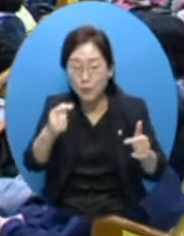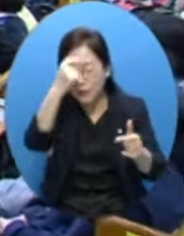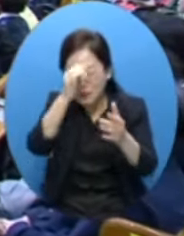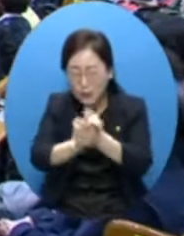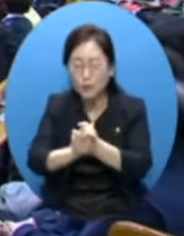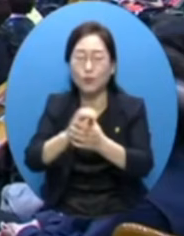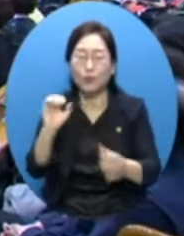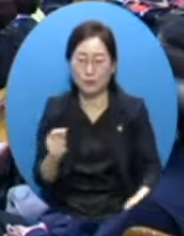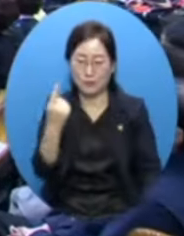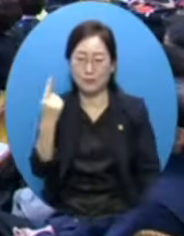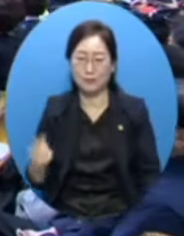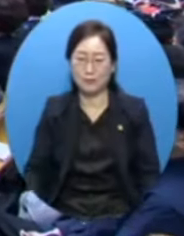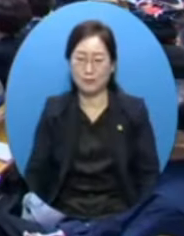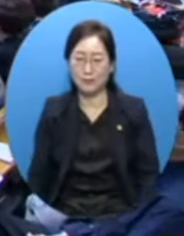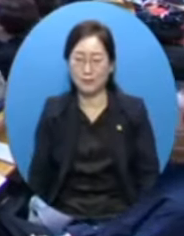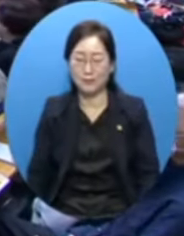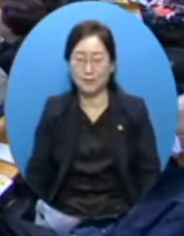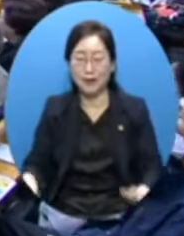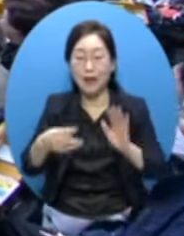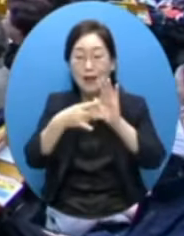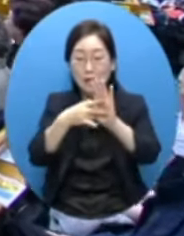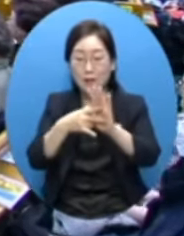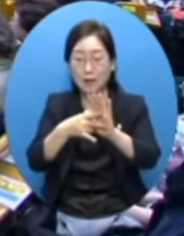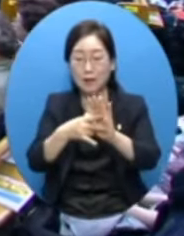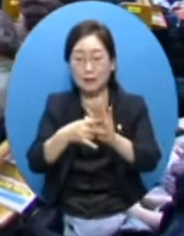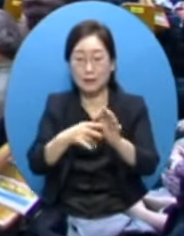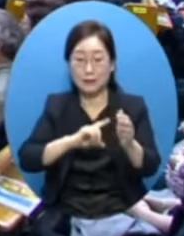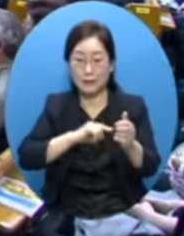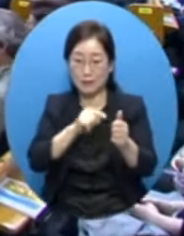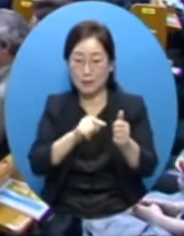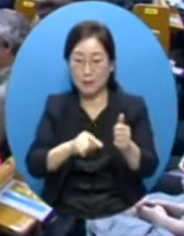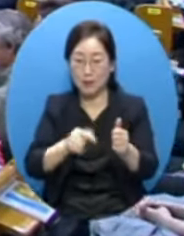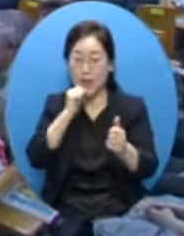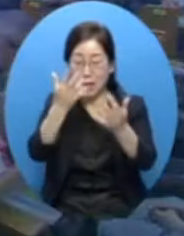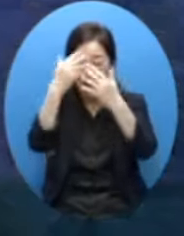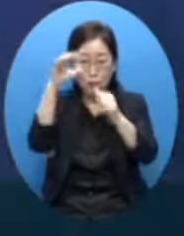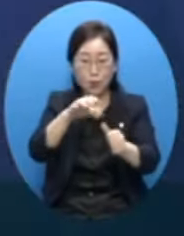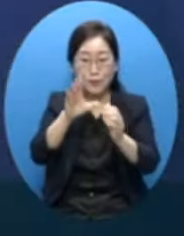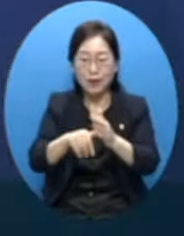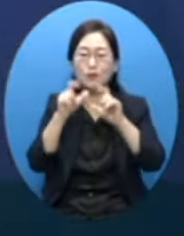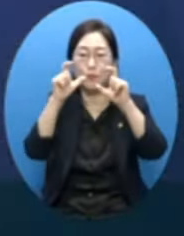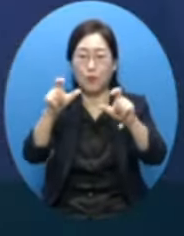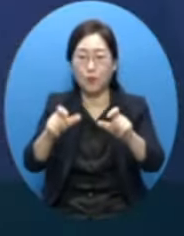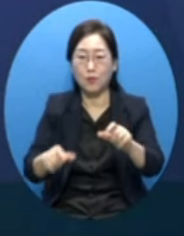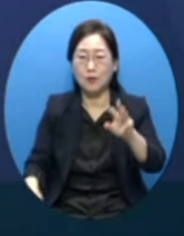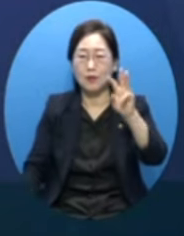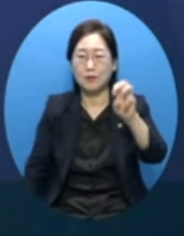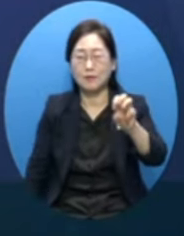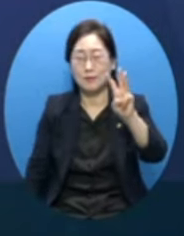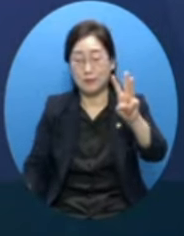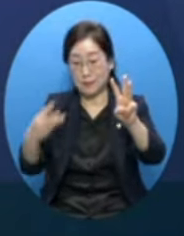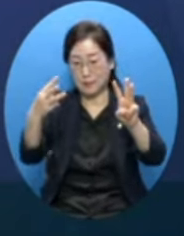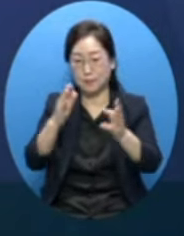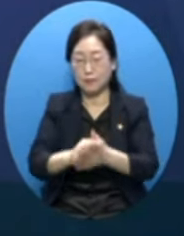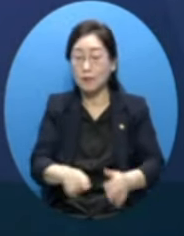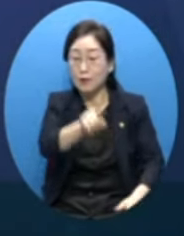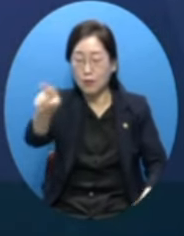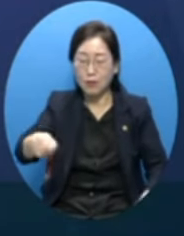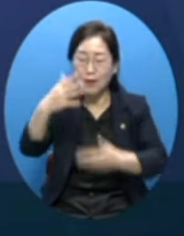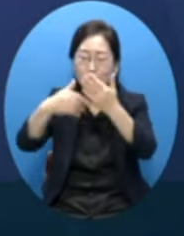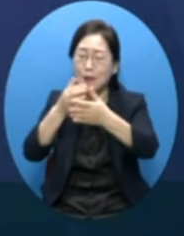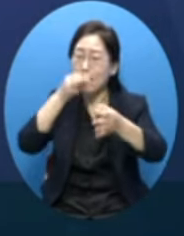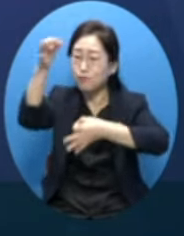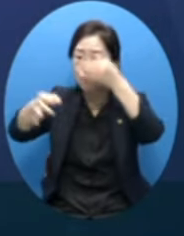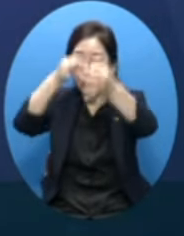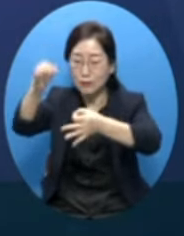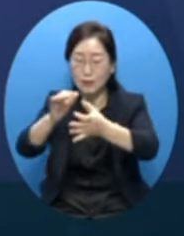것입니다. 예레미야 선자가 감옥 안에서 선포했습니다. 33장 3절입니다 너는 내게 부르짖으라, 내가 내게